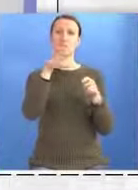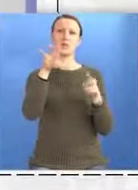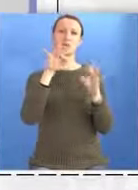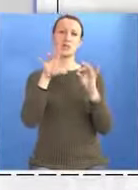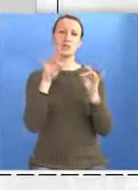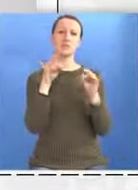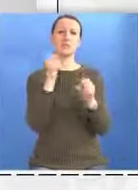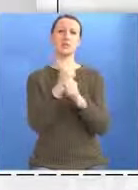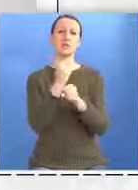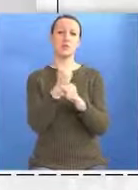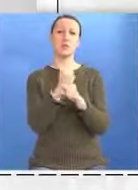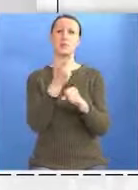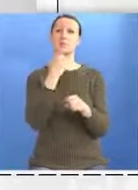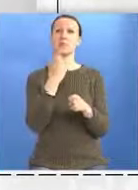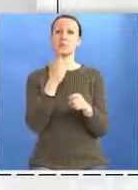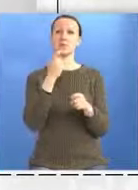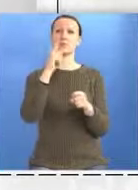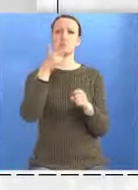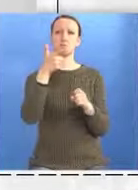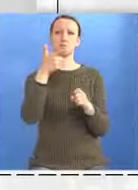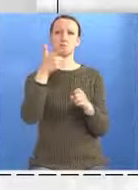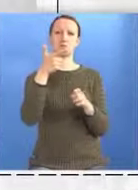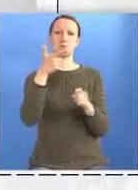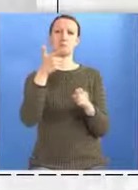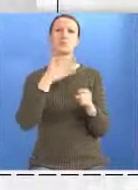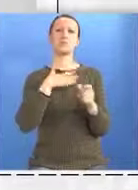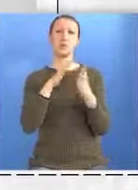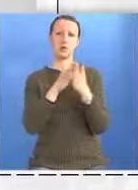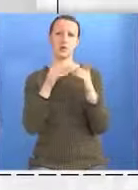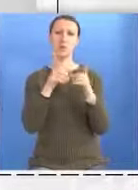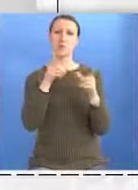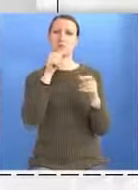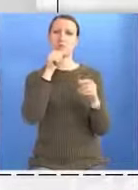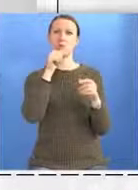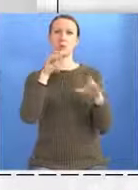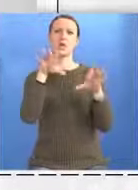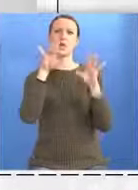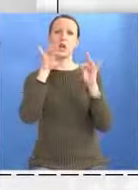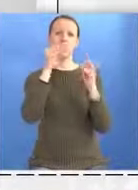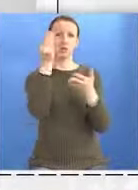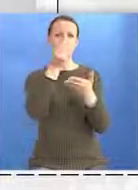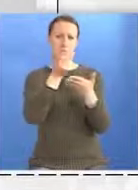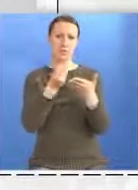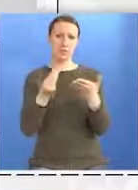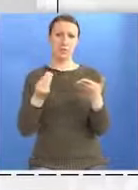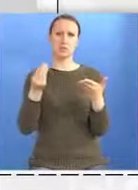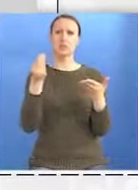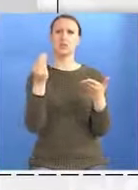izbor radova iz drugog poglavlja moje knjige o vodi koje se zove Pronađeni crteži